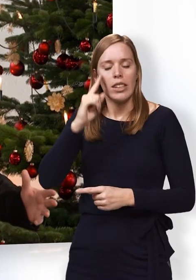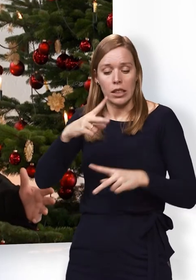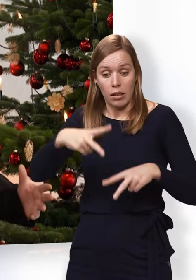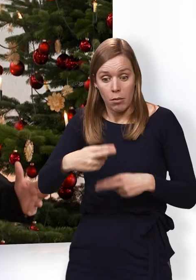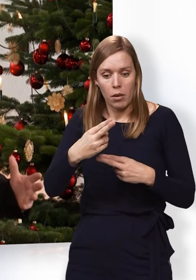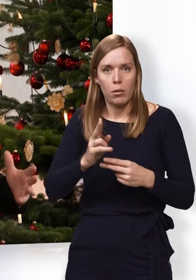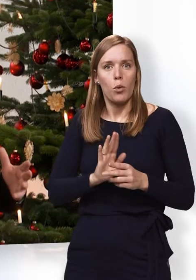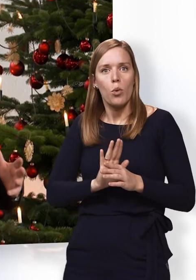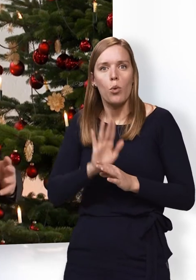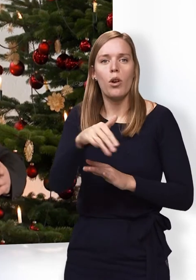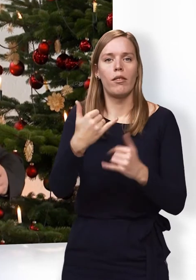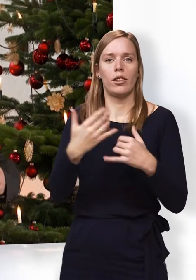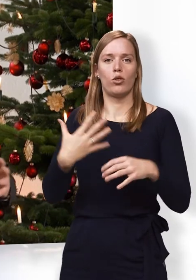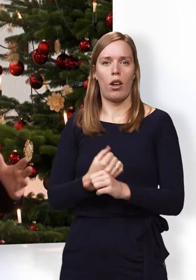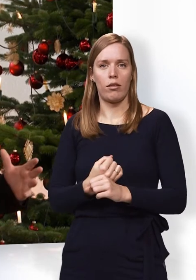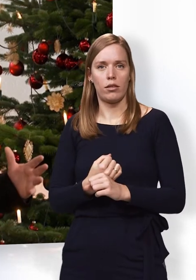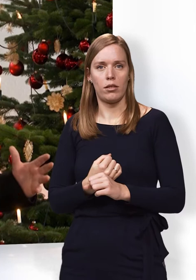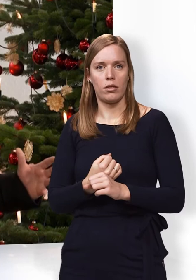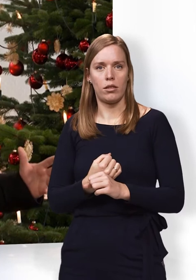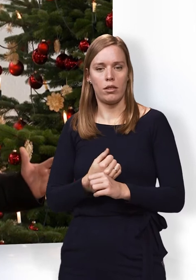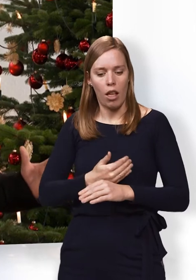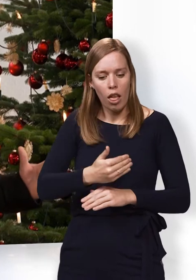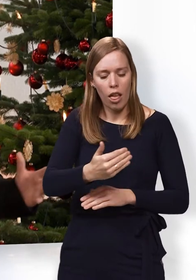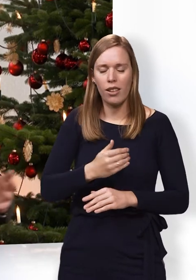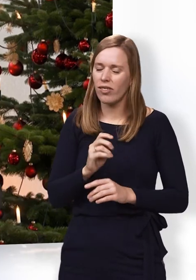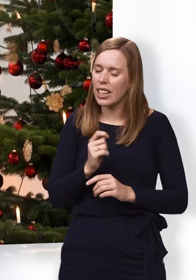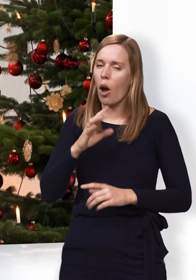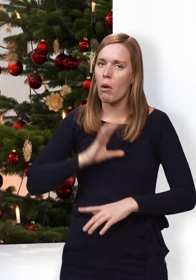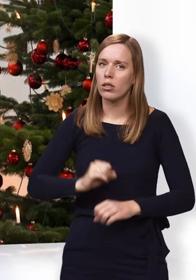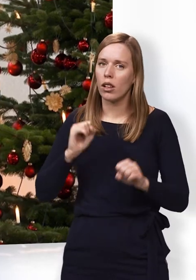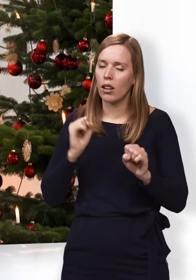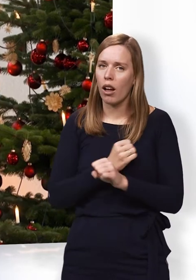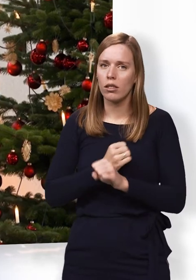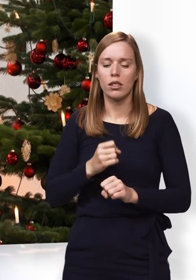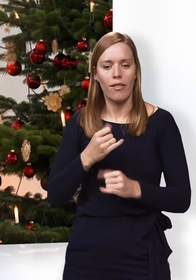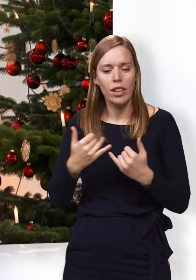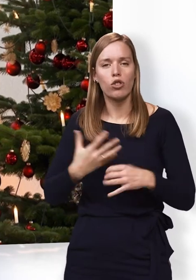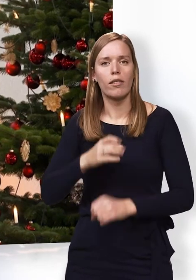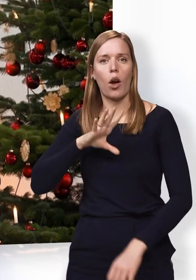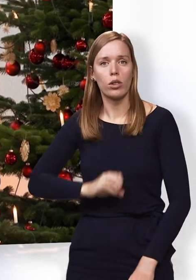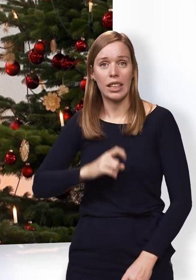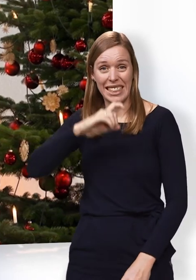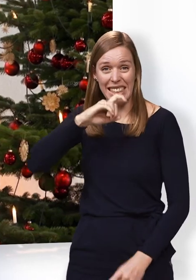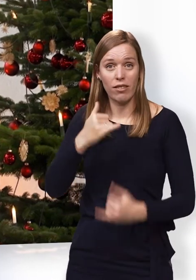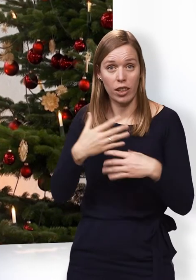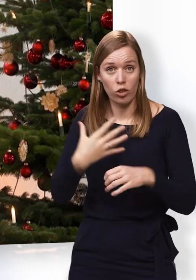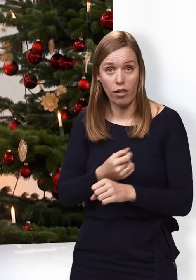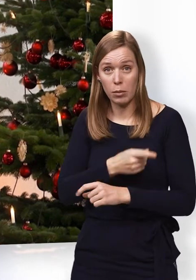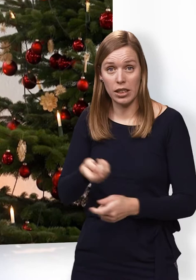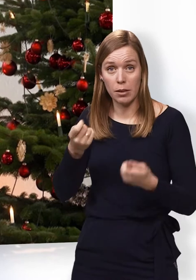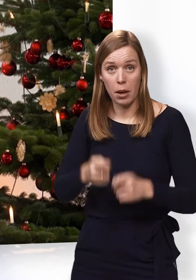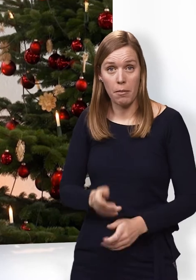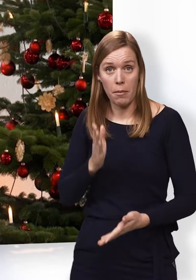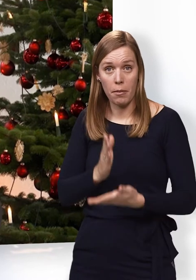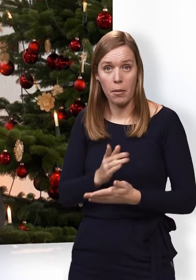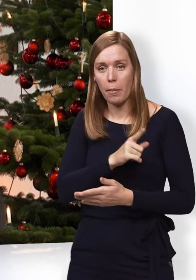überstehen. Wie wir das Vorübergehende, was wir kaum aushalten, wie wir es aushalten können, wie wir durchhalten bis zum Schluss, bis